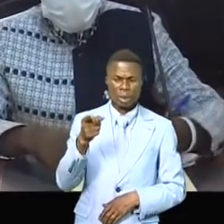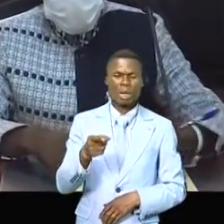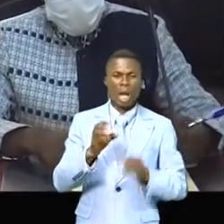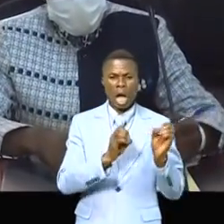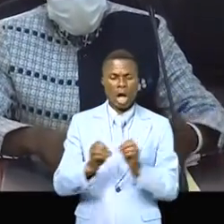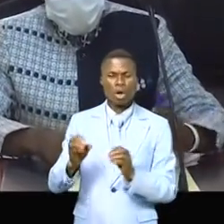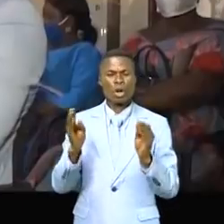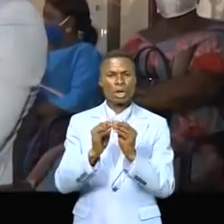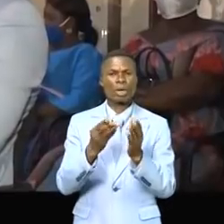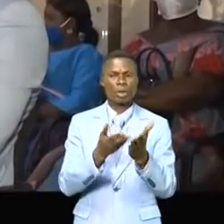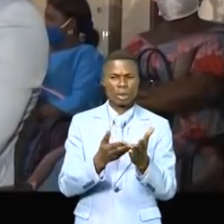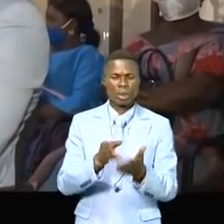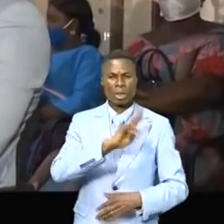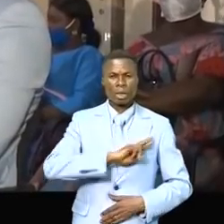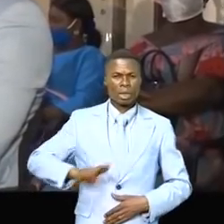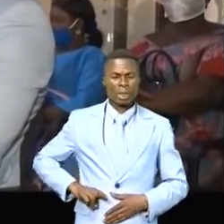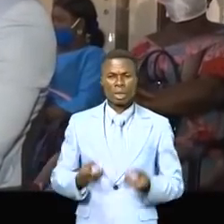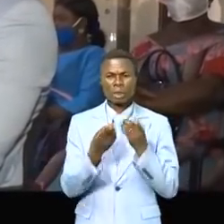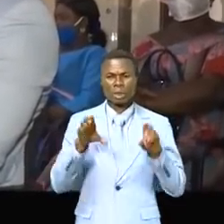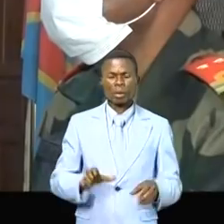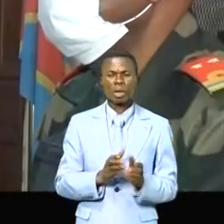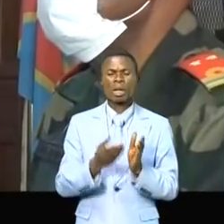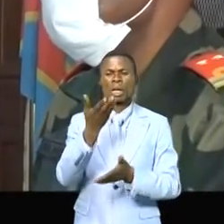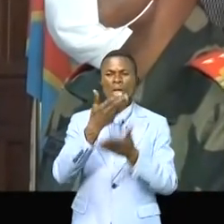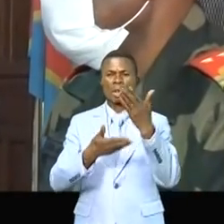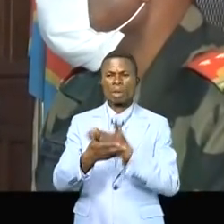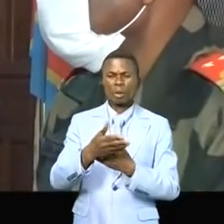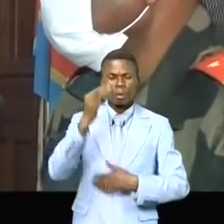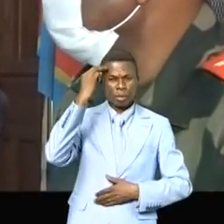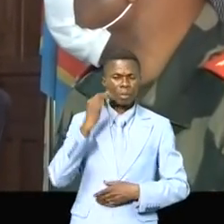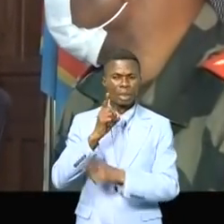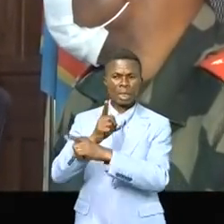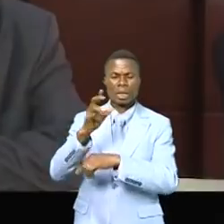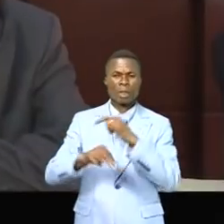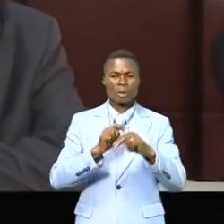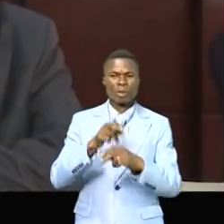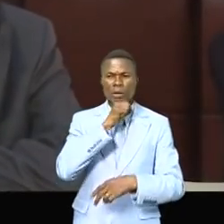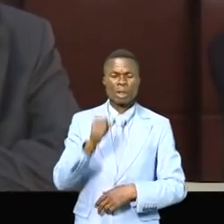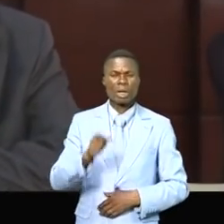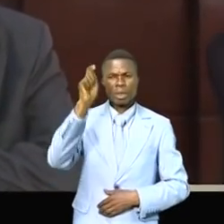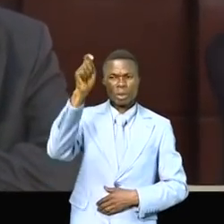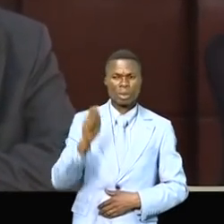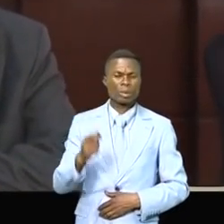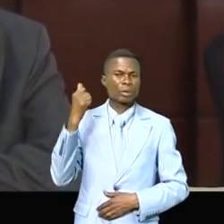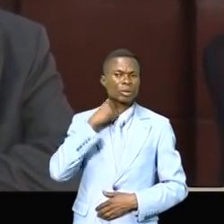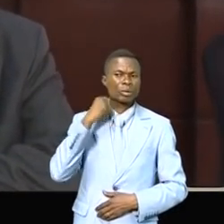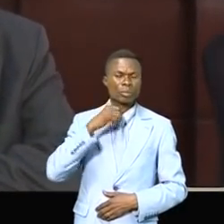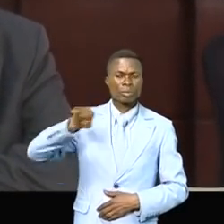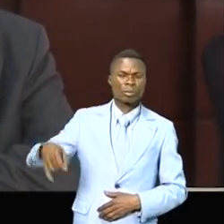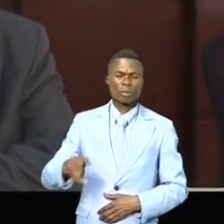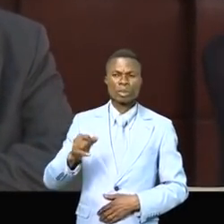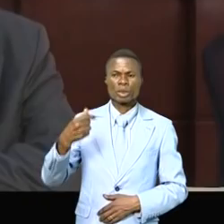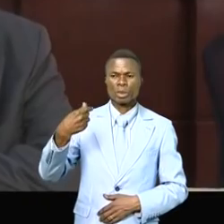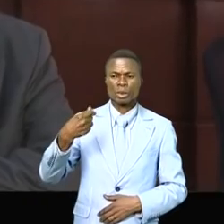présidé cette réunion. La RDC a été représenté par le ministre de la Défense nationale et ancien combattant, le docteur Gilbert